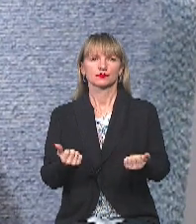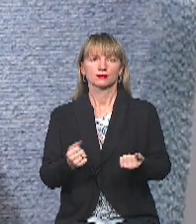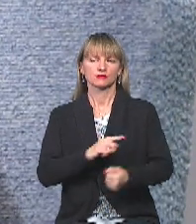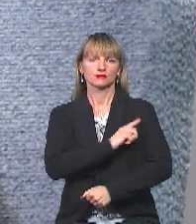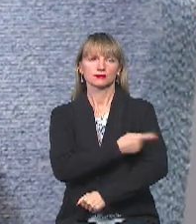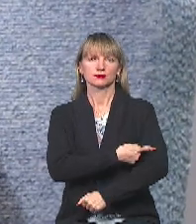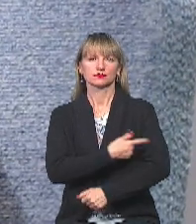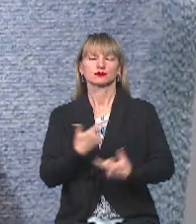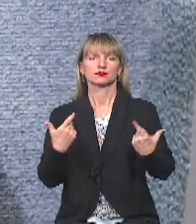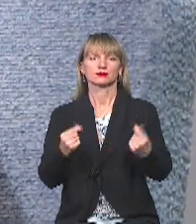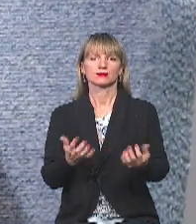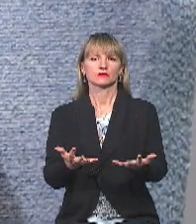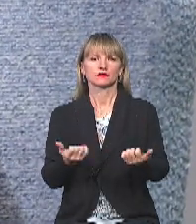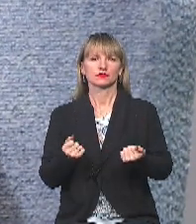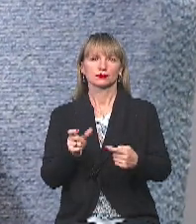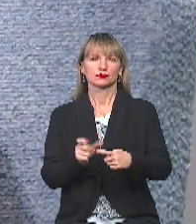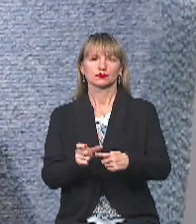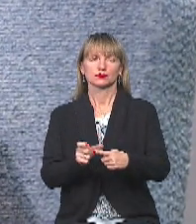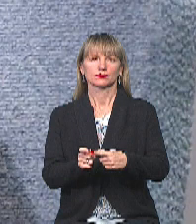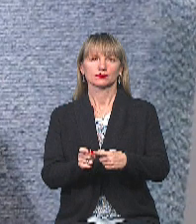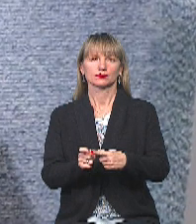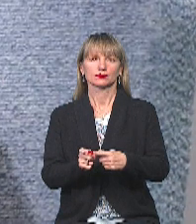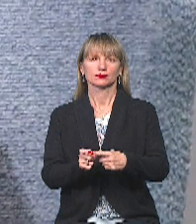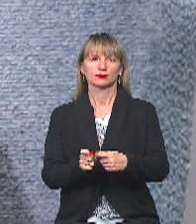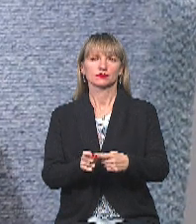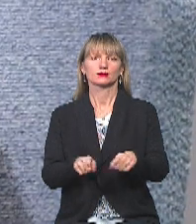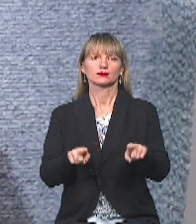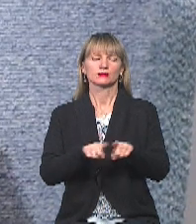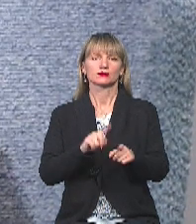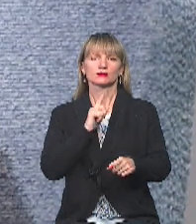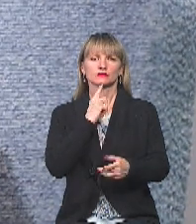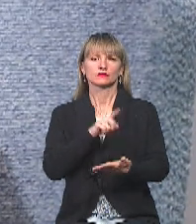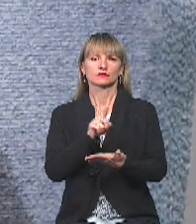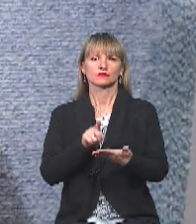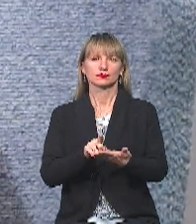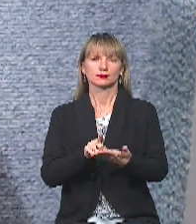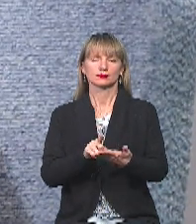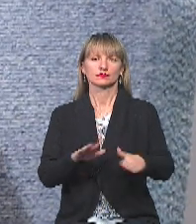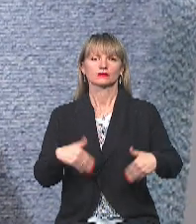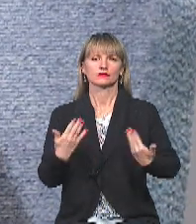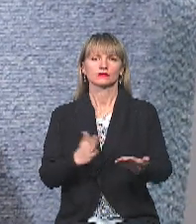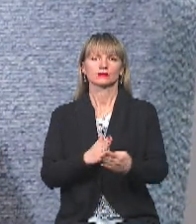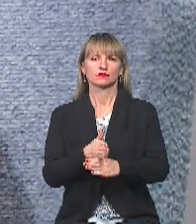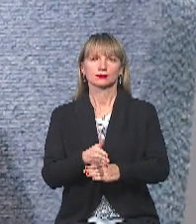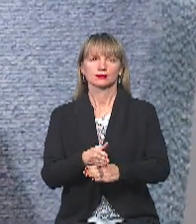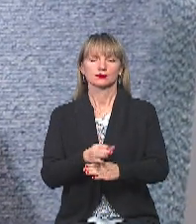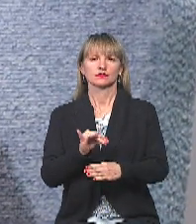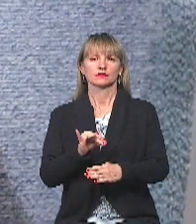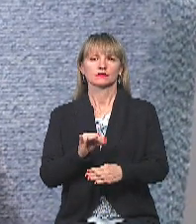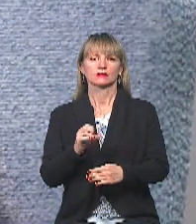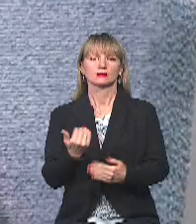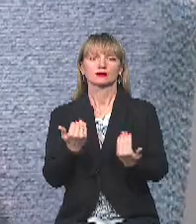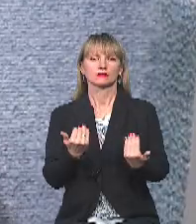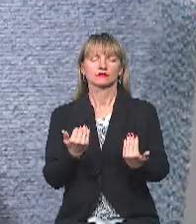сили, де брати слова? Ось такі складні питання я підготувала гостям. І на ваші